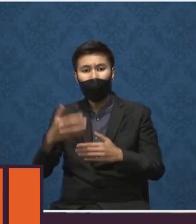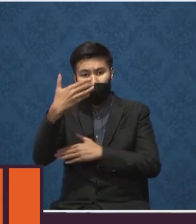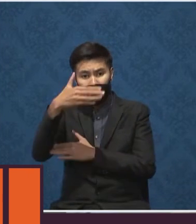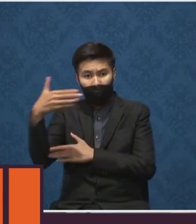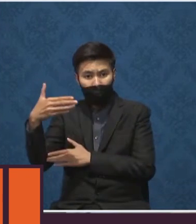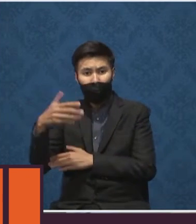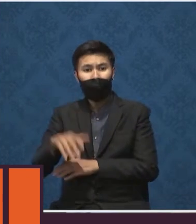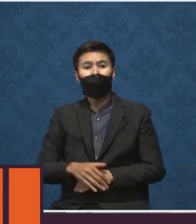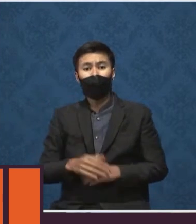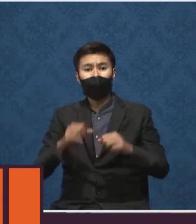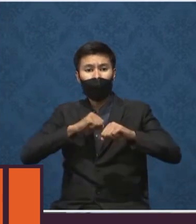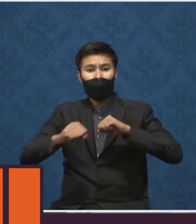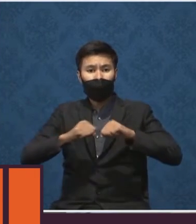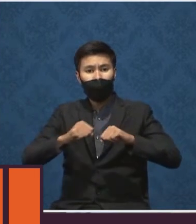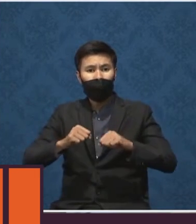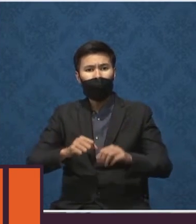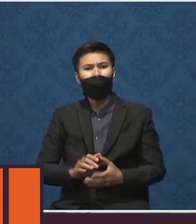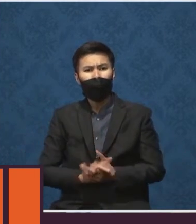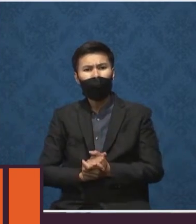beberapa